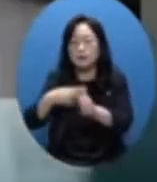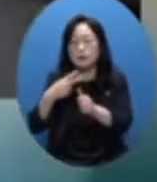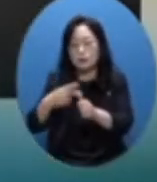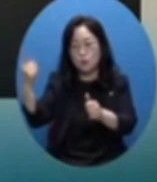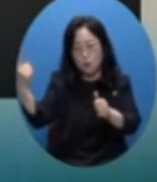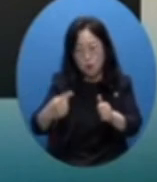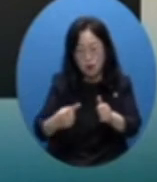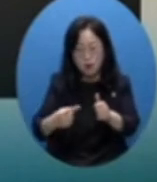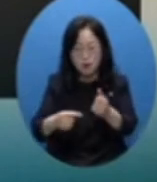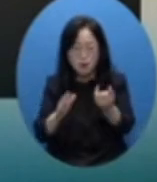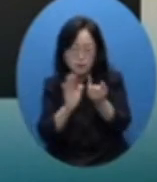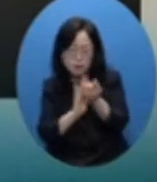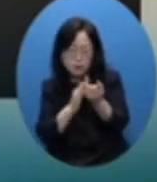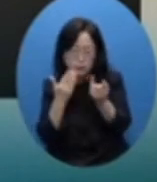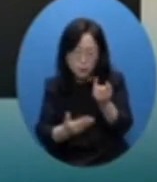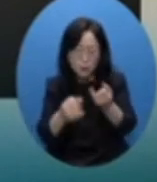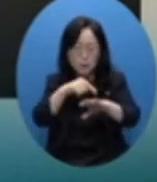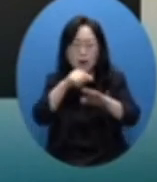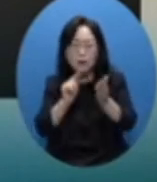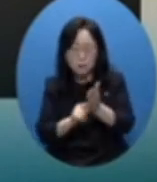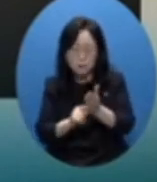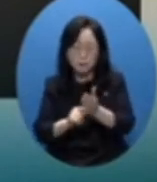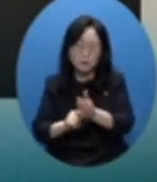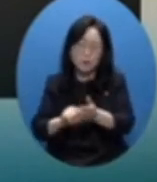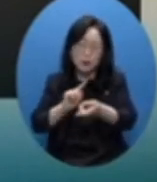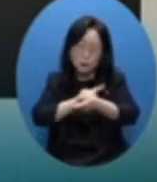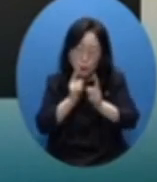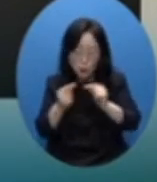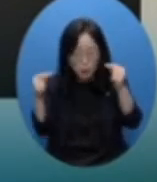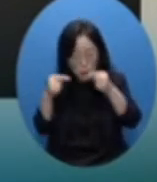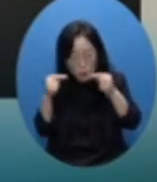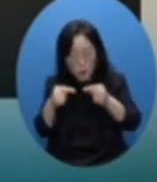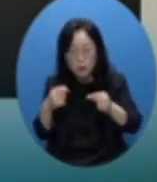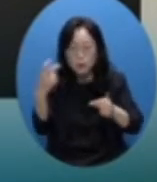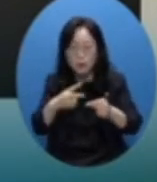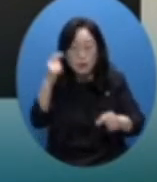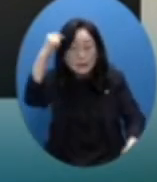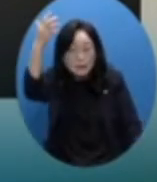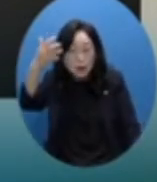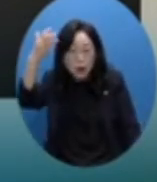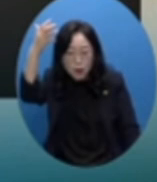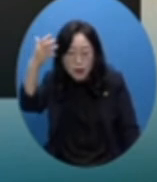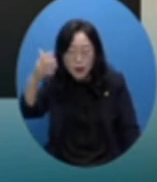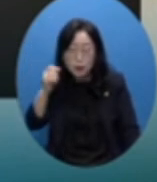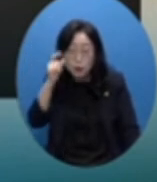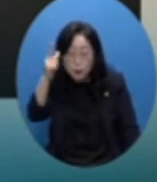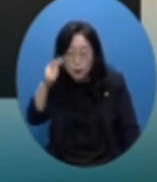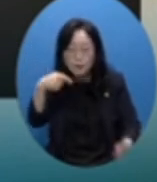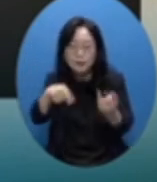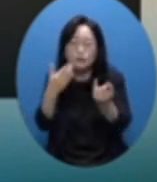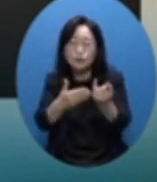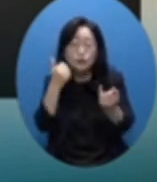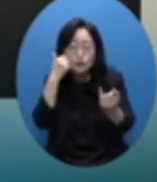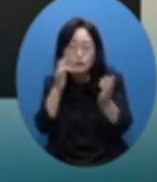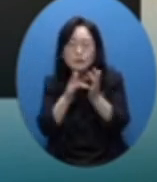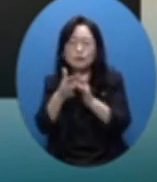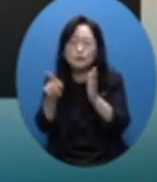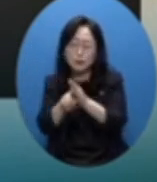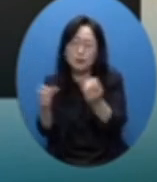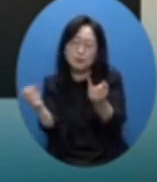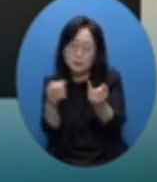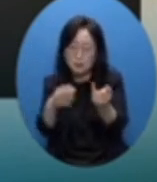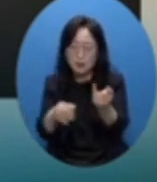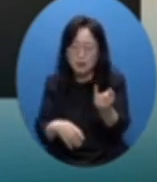마음의 눈을 뜨게 했고 그 다음 예수님을 통해서 영의 눈을 뜨게 했습니다 그래서 이 앤